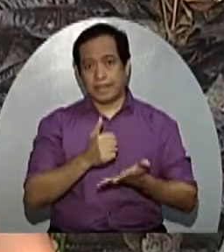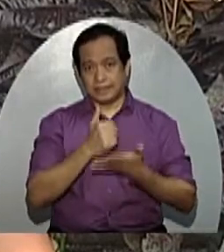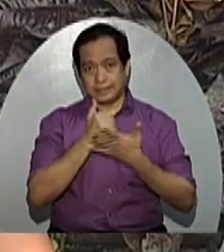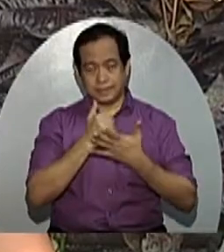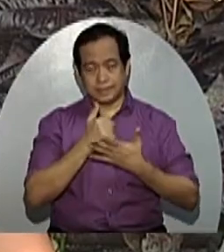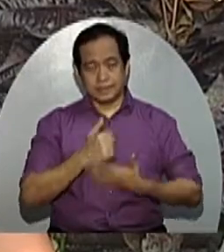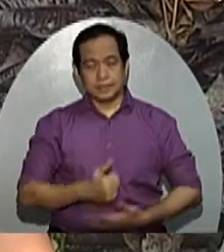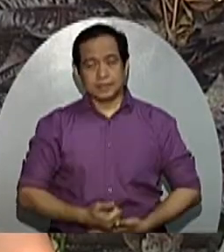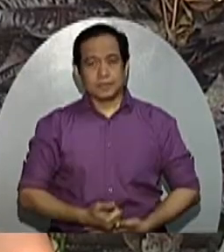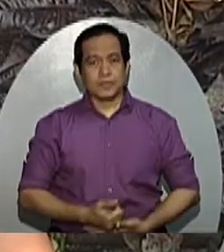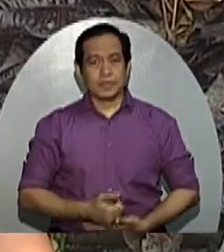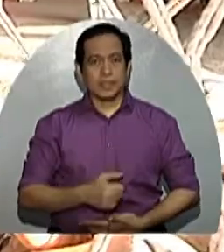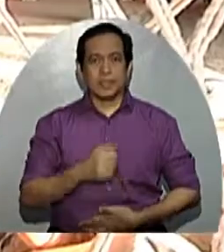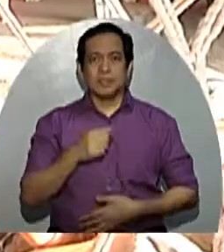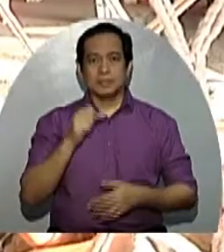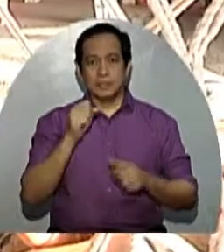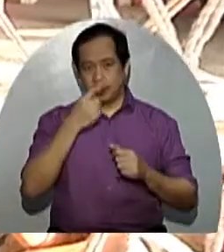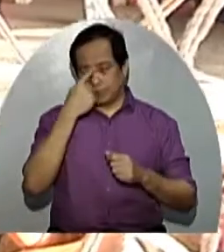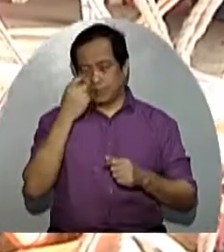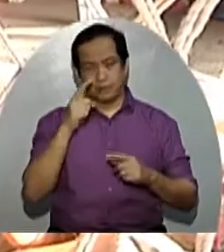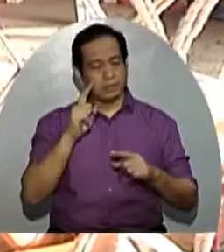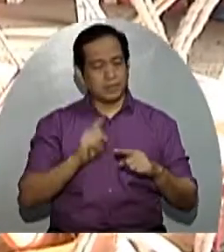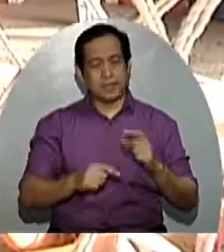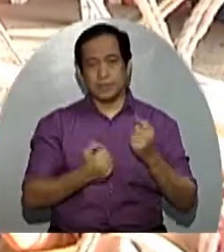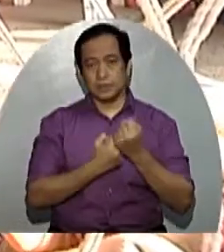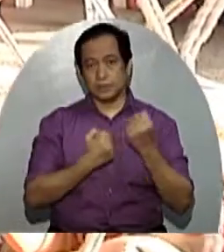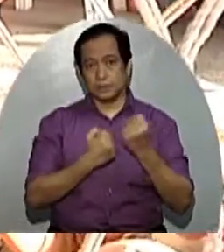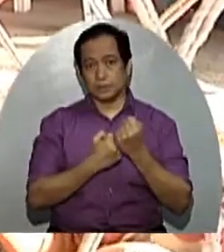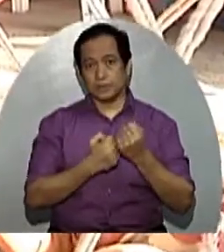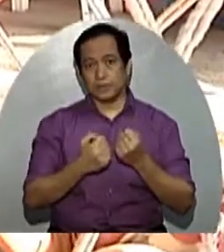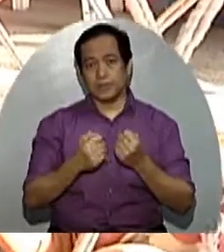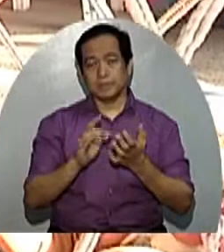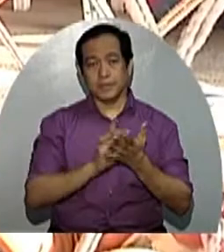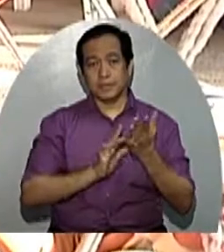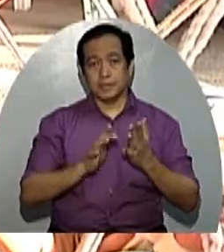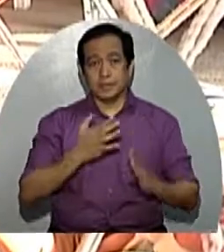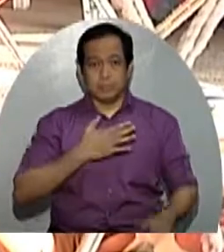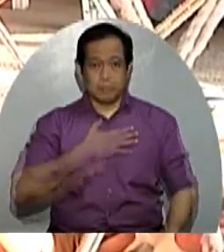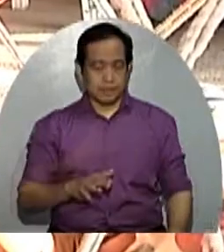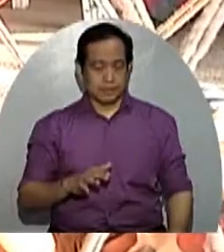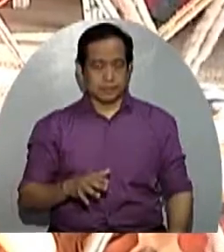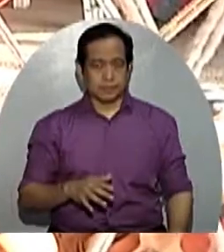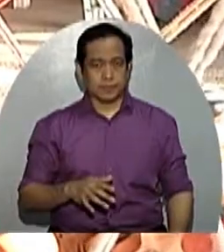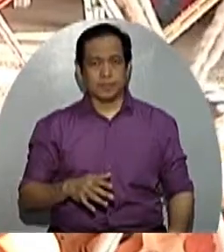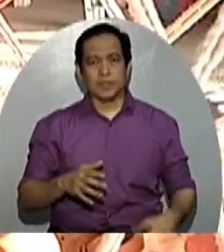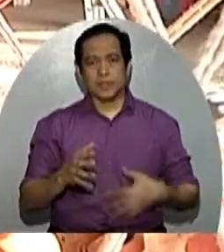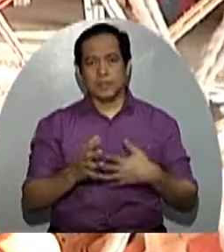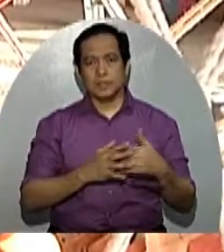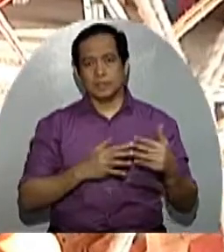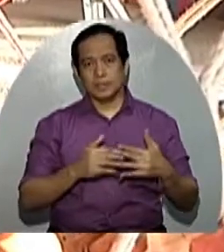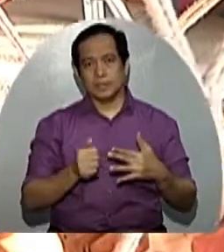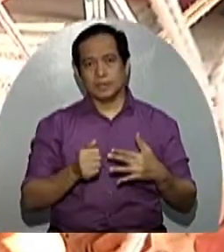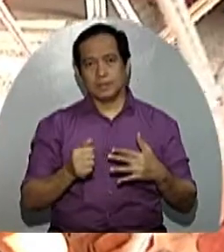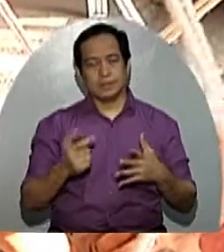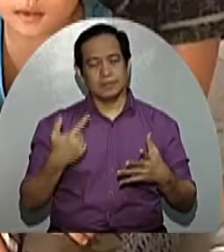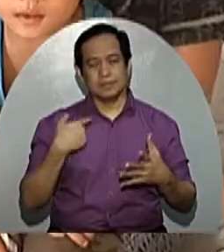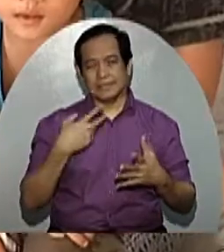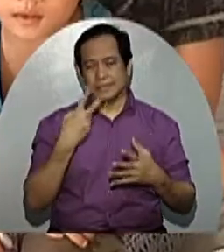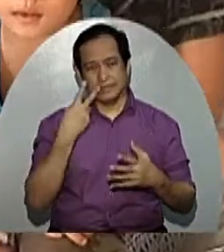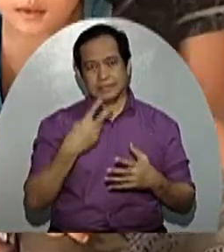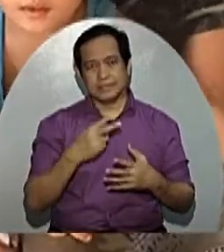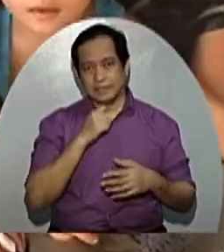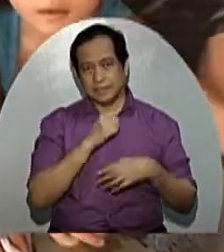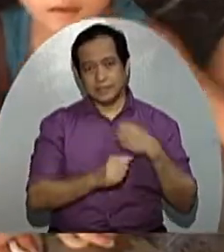matulungan po kami. Dahil po hindi po namin kaya magpagamot ng aking anak. Bagamat makikita ang kahirapan sa